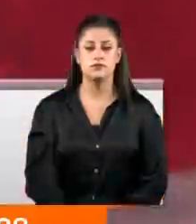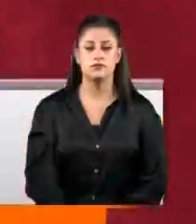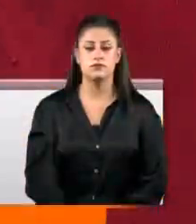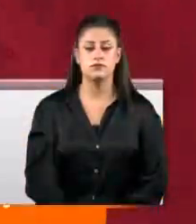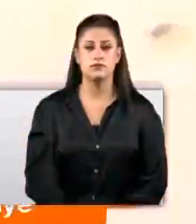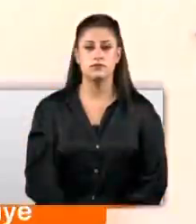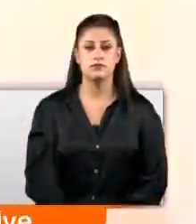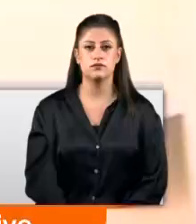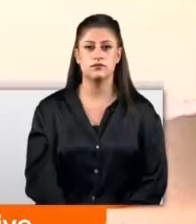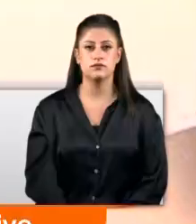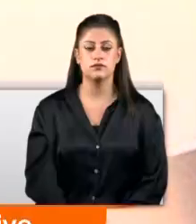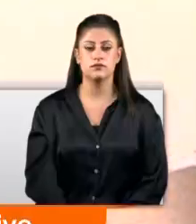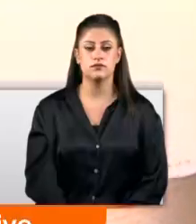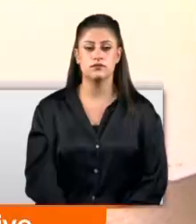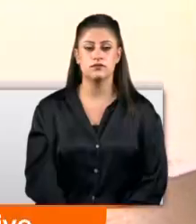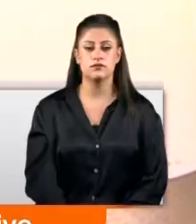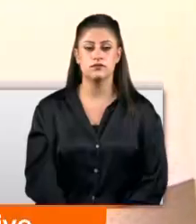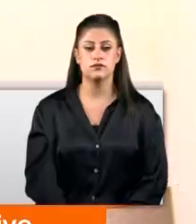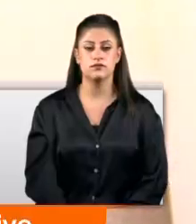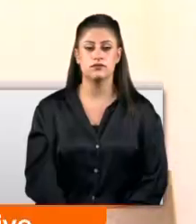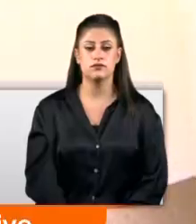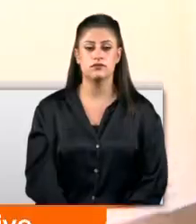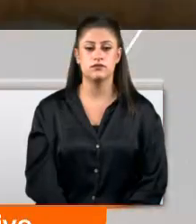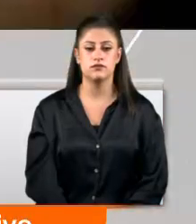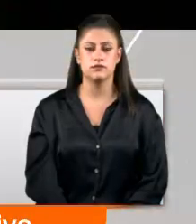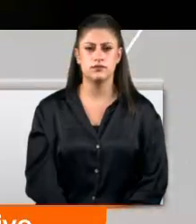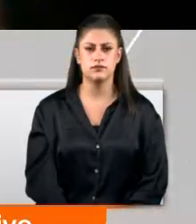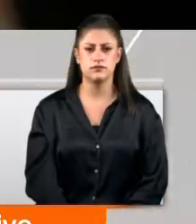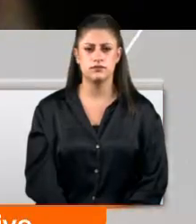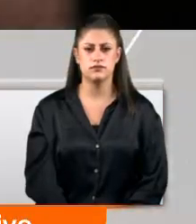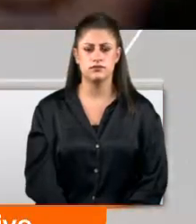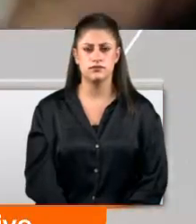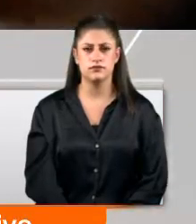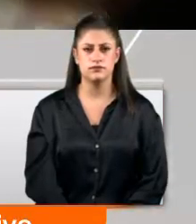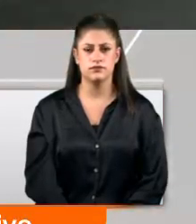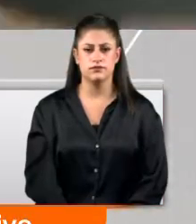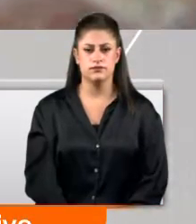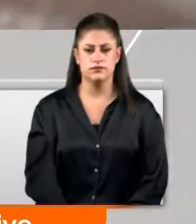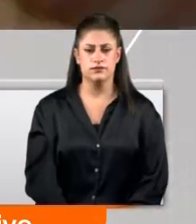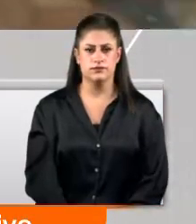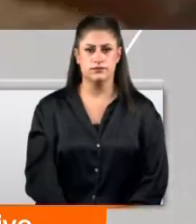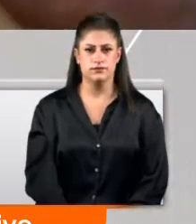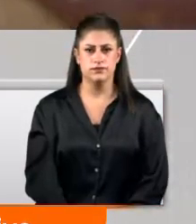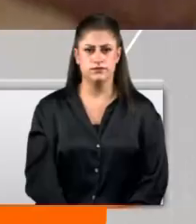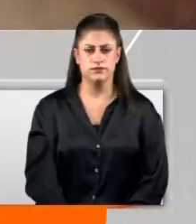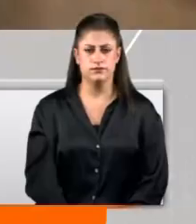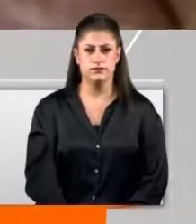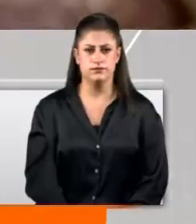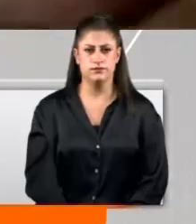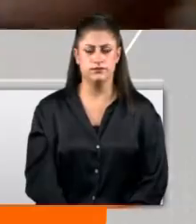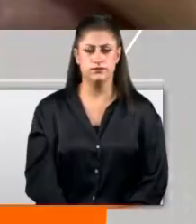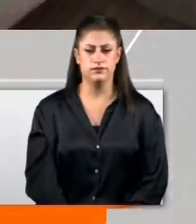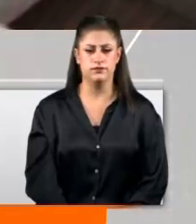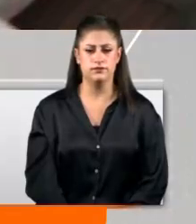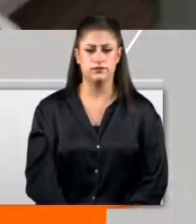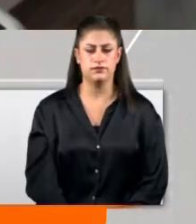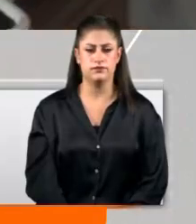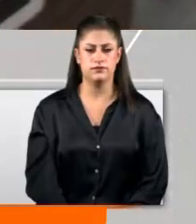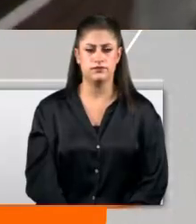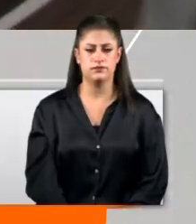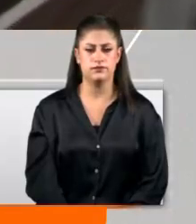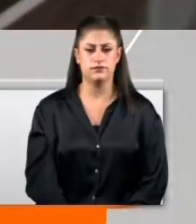keskin olursa hileli olabilir. Muhtemel. Bilindik yerden olmasına dikkat ediyorum. Sonra kasap sucuğu olmasına dikkat ediyorum.